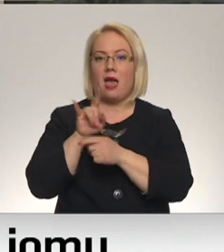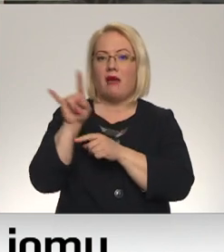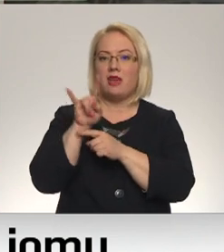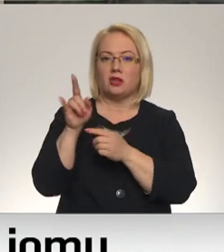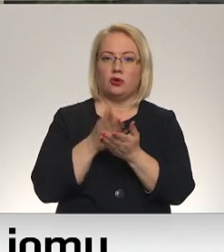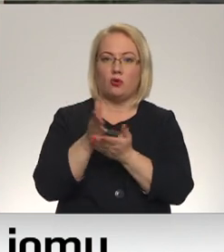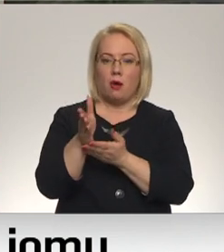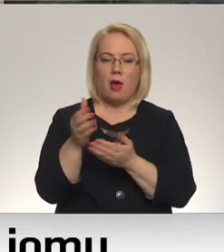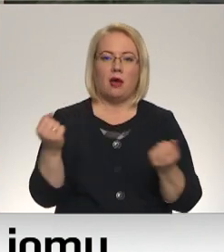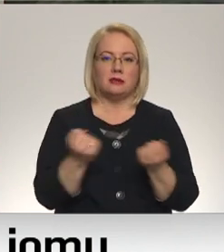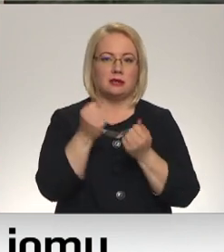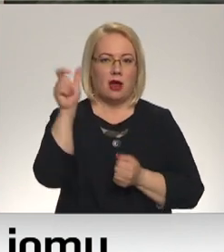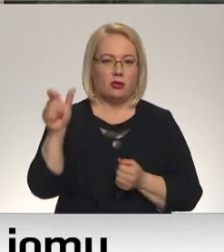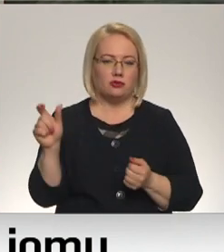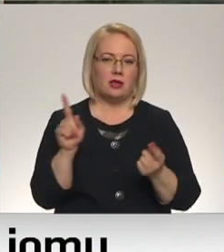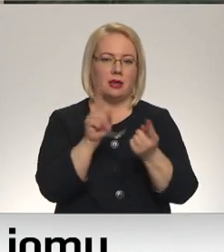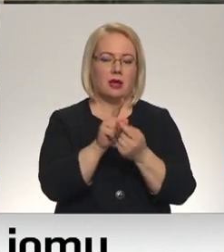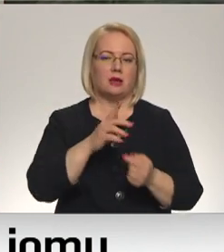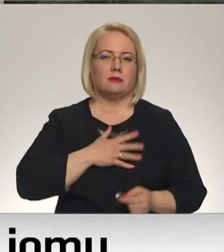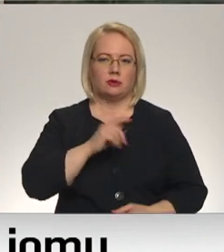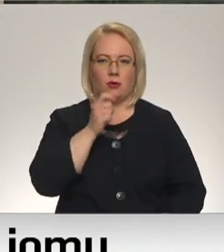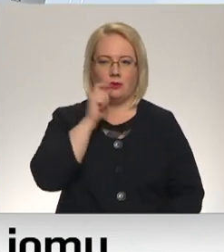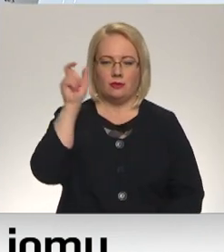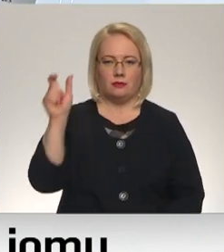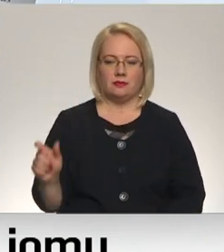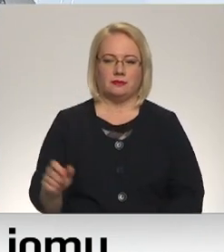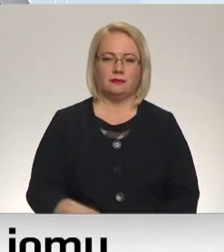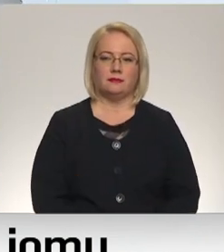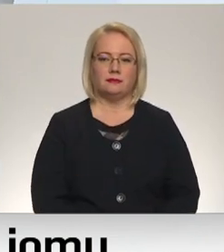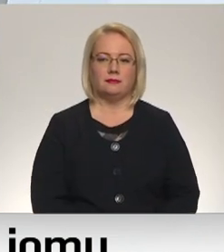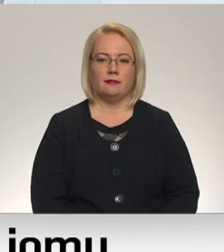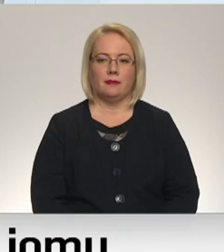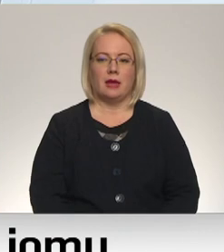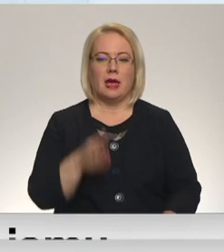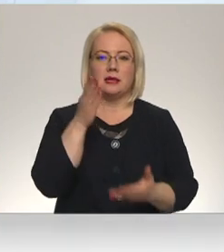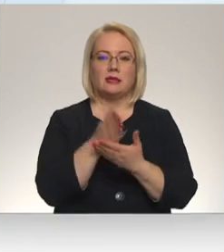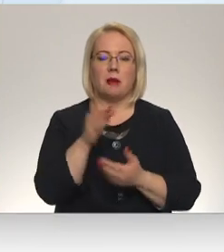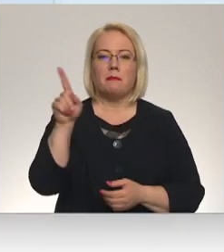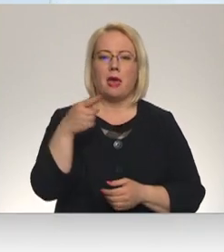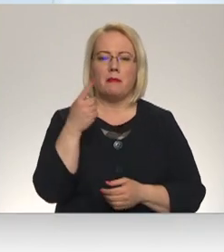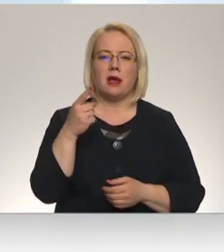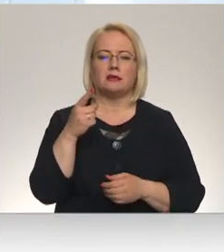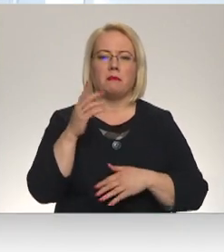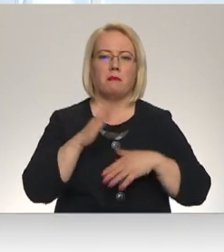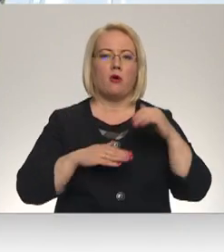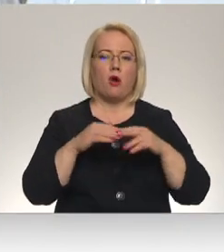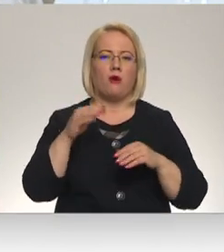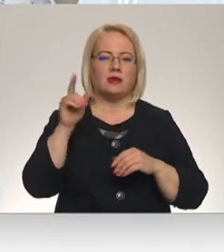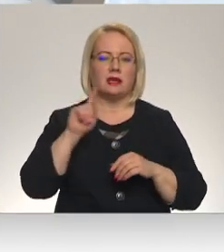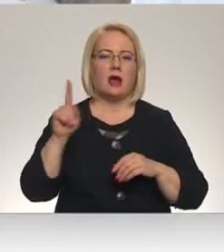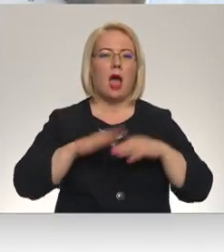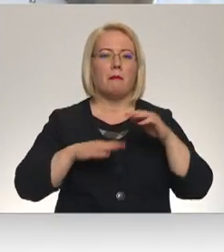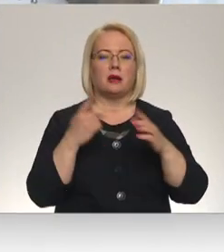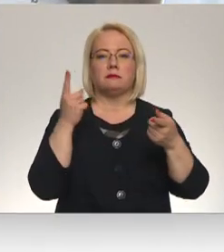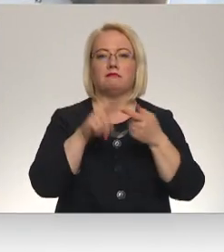jomā strādājošos, tikās Kārlis Miksons. Starp pieprasītākajām profesijām no ēnotāja puses ir arī amati,